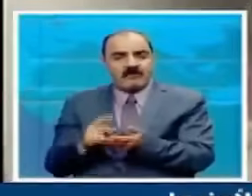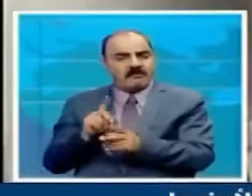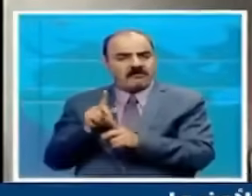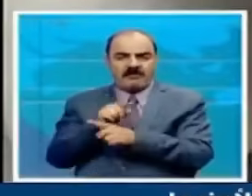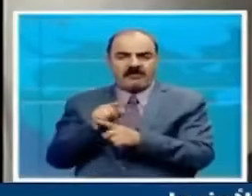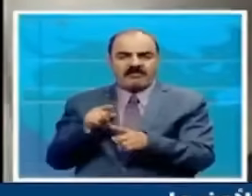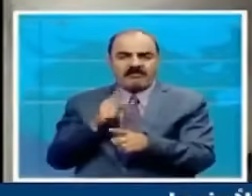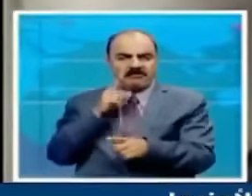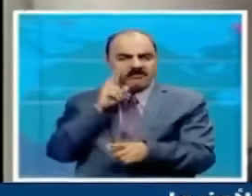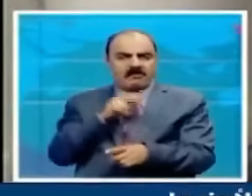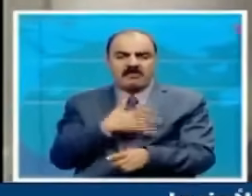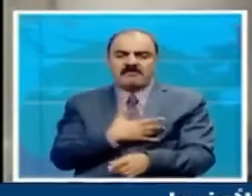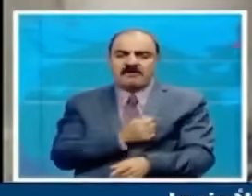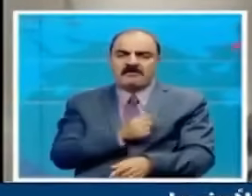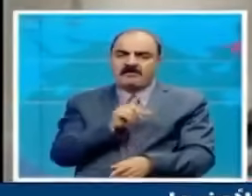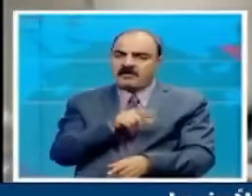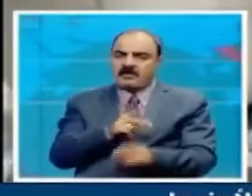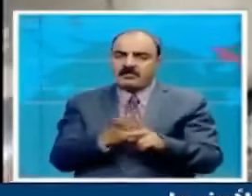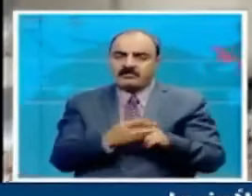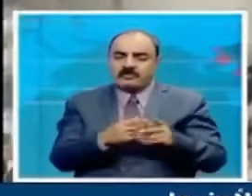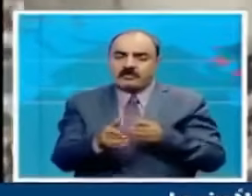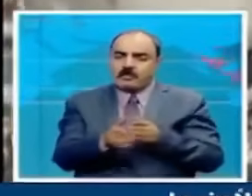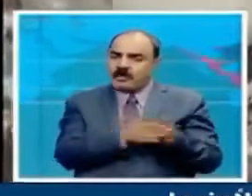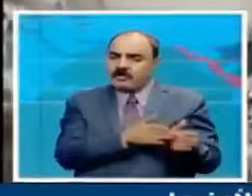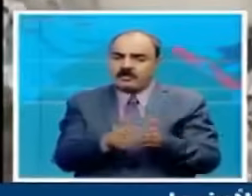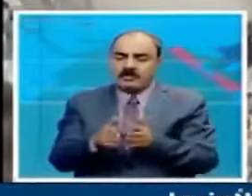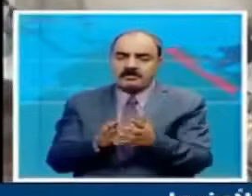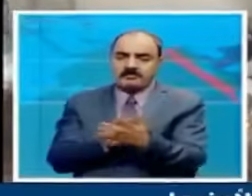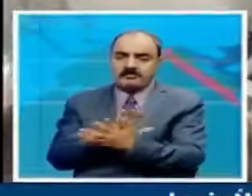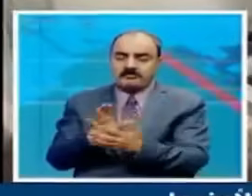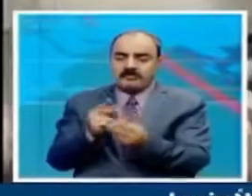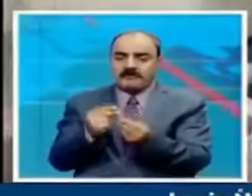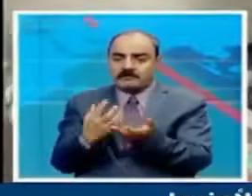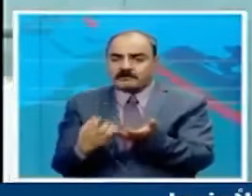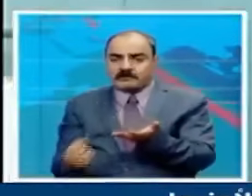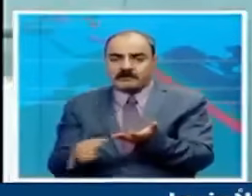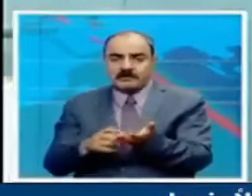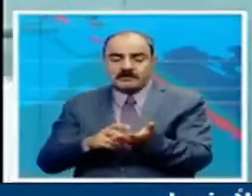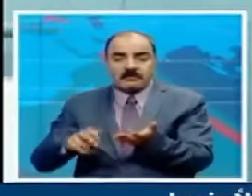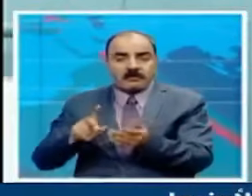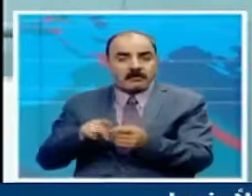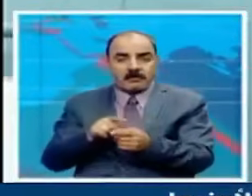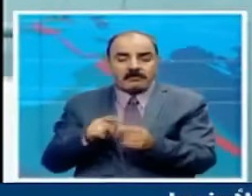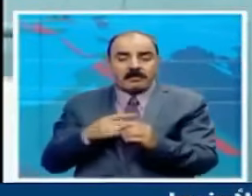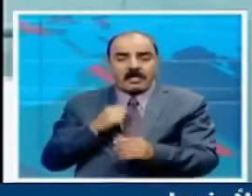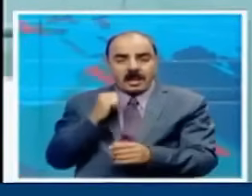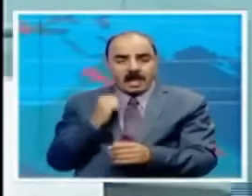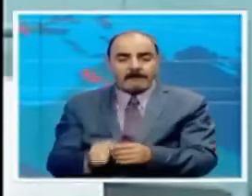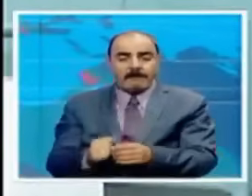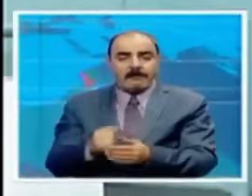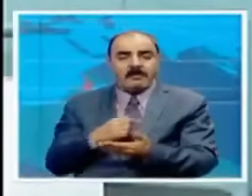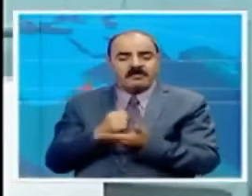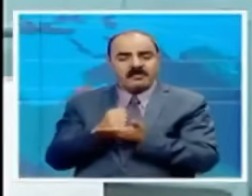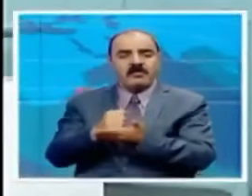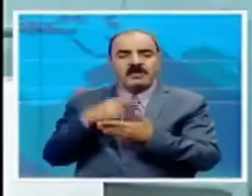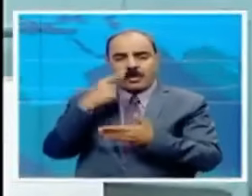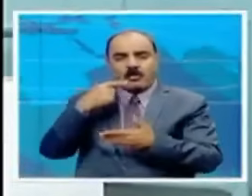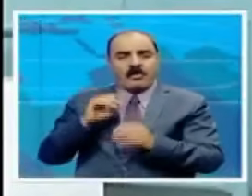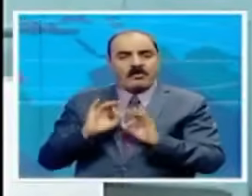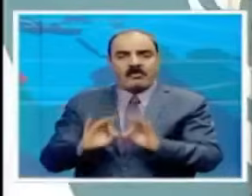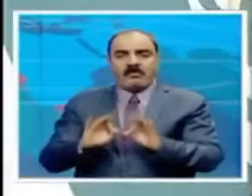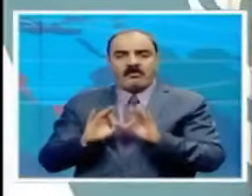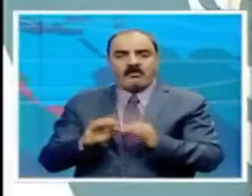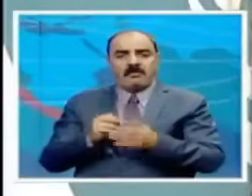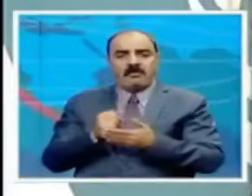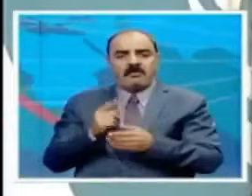للأونروا على النظر بعين الاعتبار لعواقب قرارها على سكان غزة، متعهدة بالاستمرار في تمويل